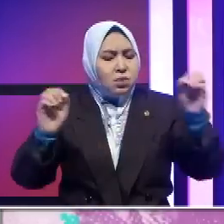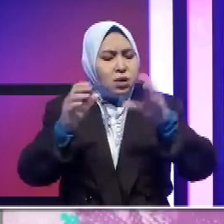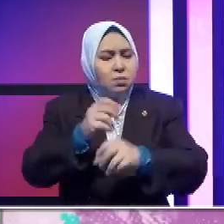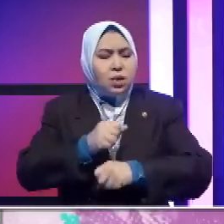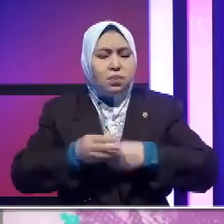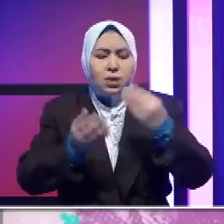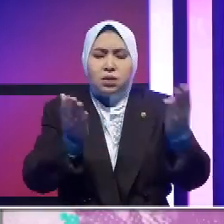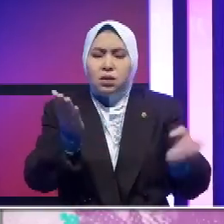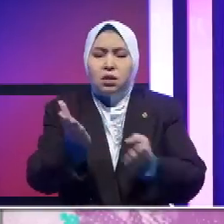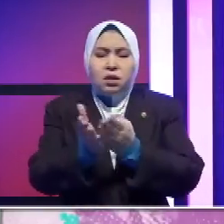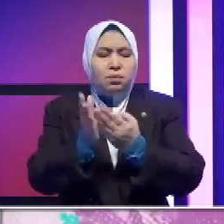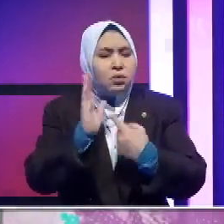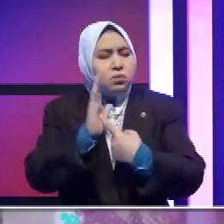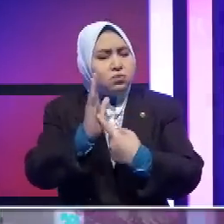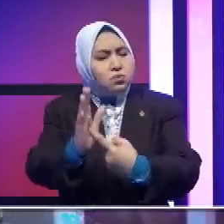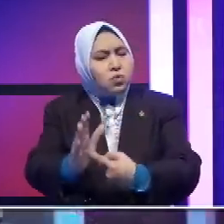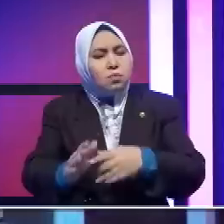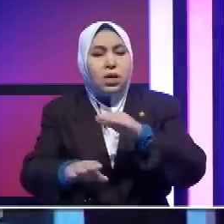had.